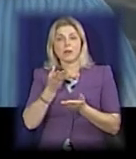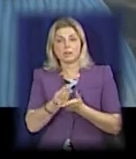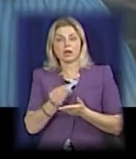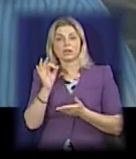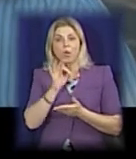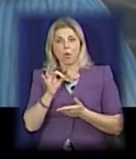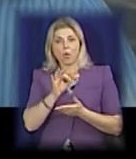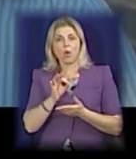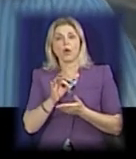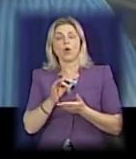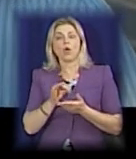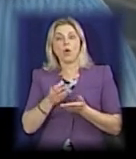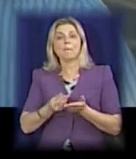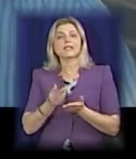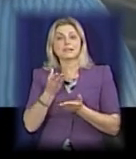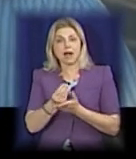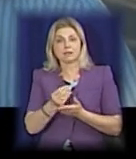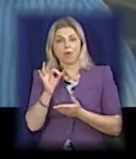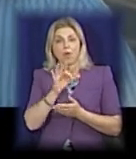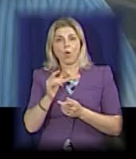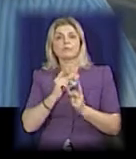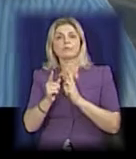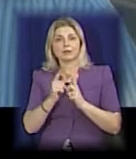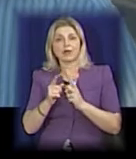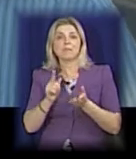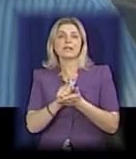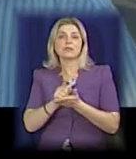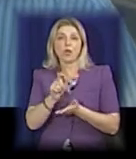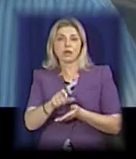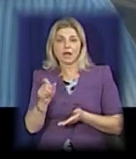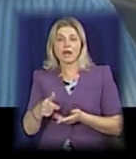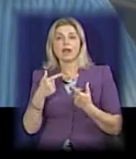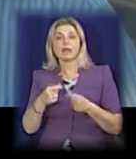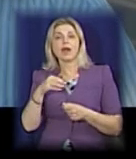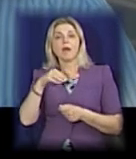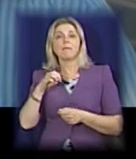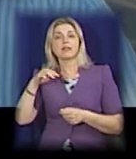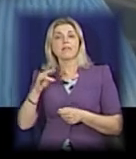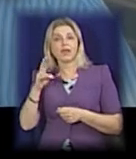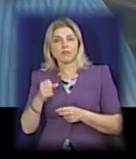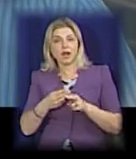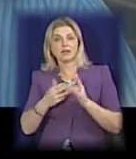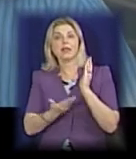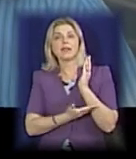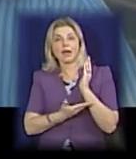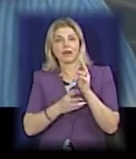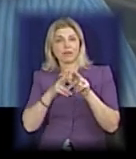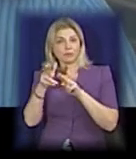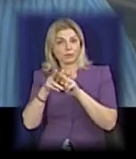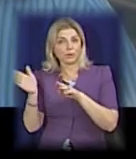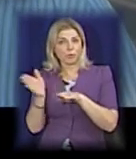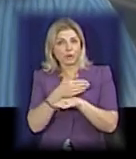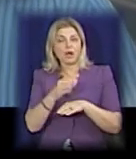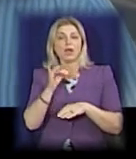пільговим перевезенням. Це необхідне додаткове розчищення проїздів. Там, де по Матвіївці, це порізка дерев, необхідне прибирання. Це